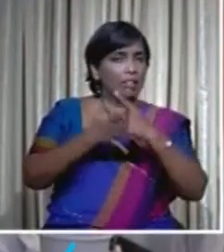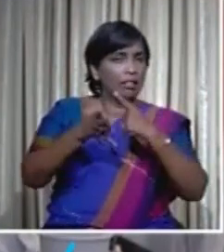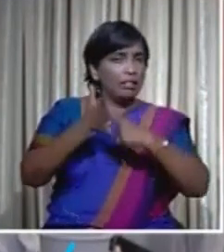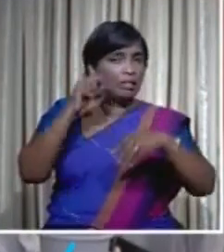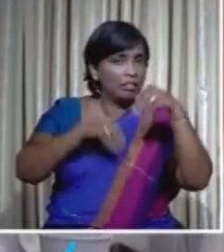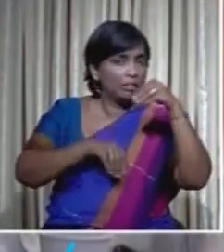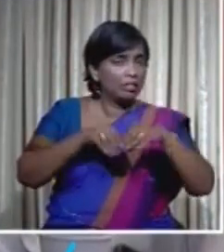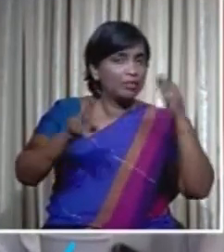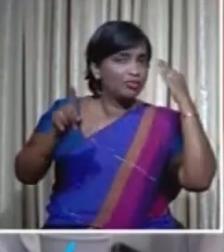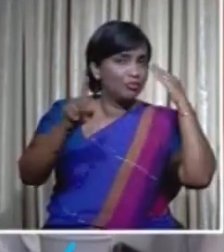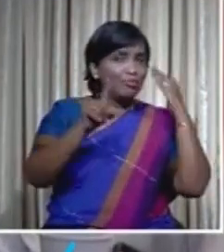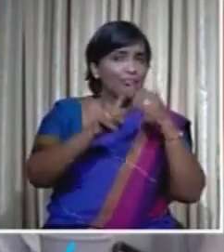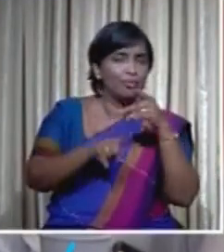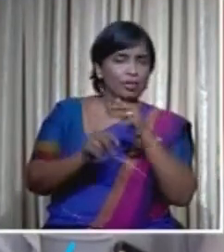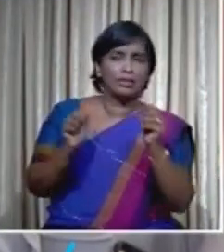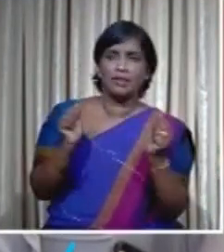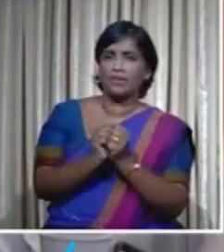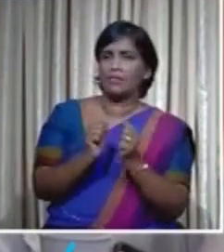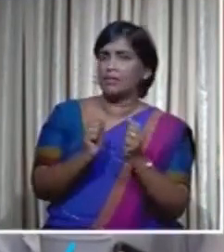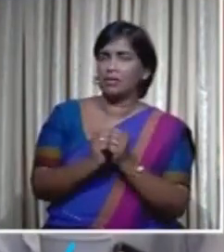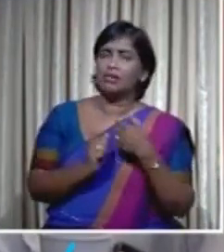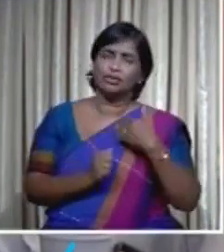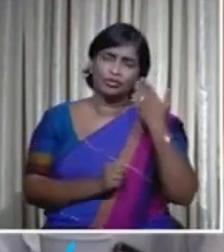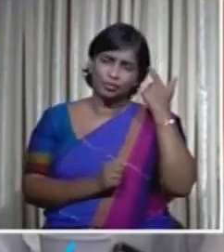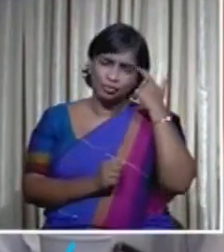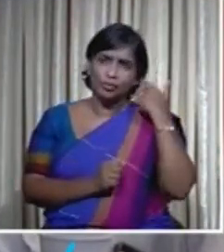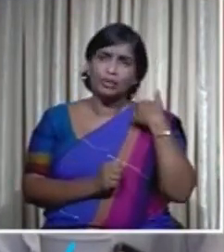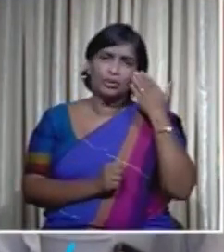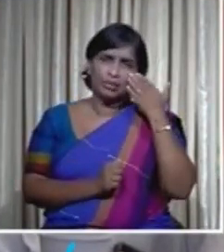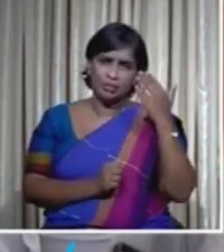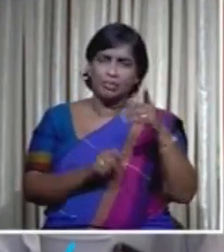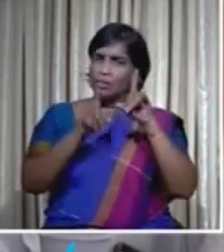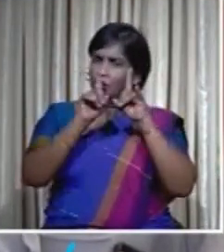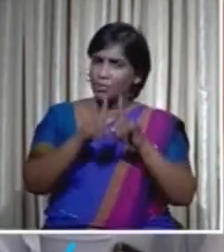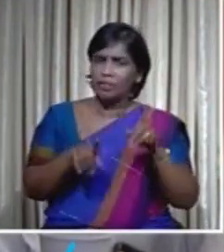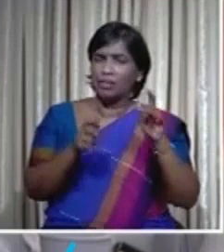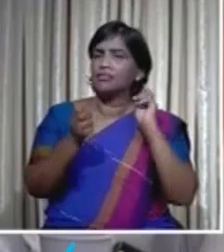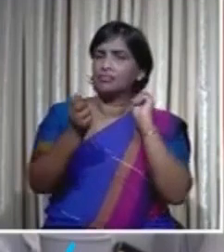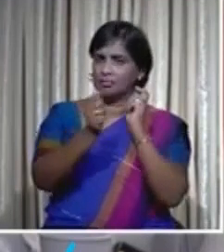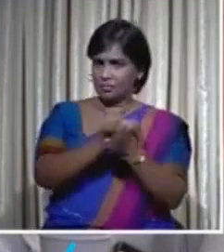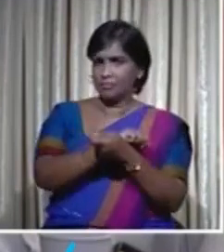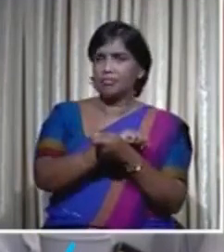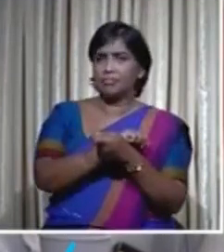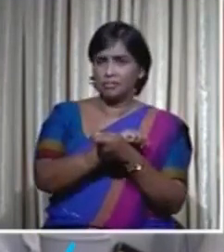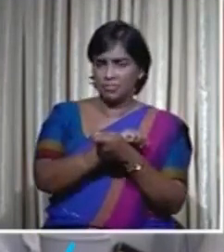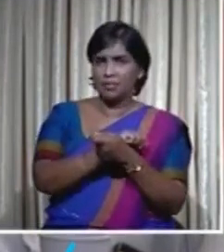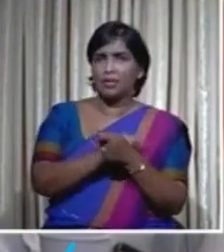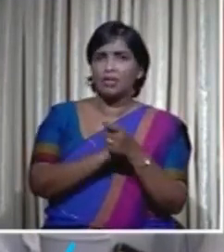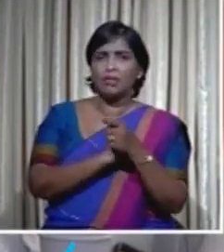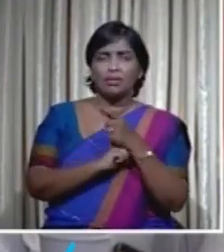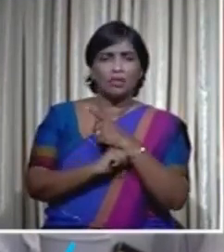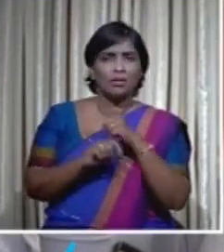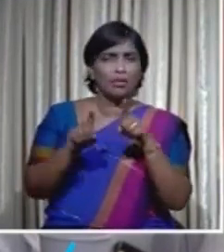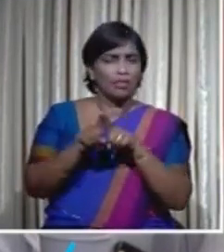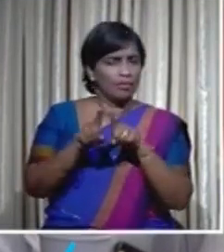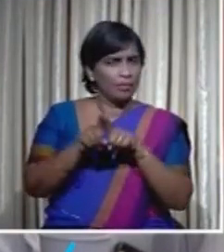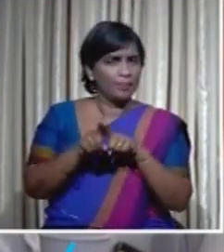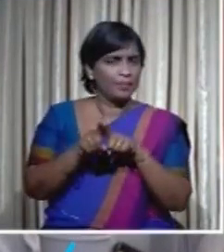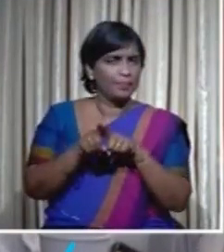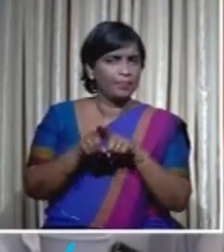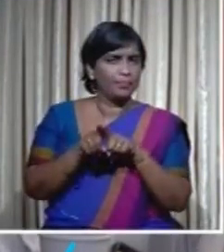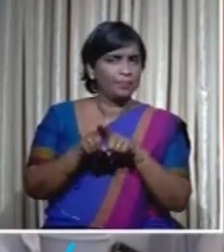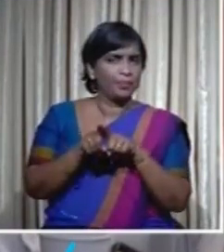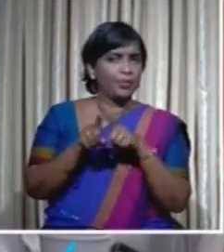விடயம் இப்பொழுது துலாம்பரமாக தெரிகிறது. ஆகவே இதனை இருந்து மாறுங்கள். எத்தனையோ துயிலுமில்லங்கள், கொடிகாமம் கௌரவ பிரதம அமைச்சர் அவர்களை நீங்கள் வசதி